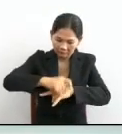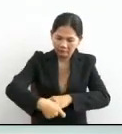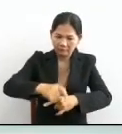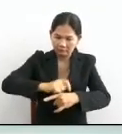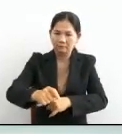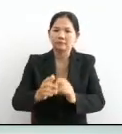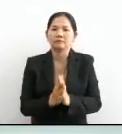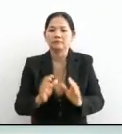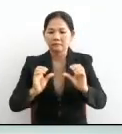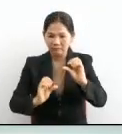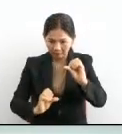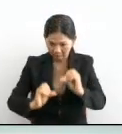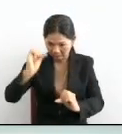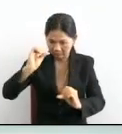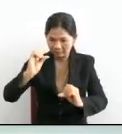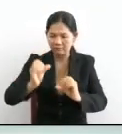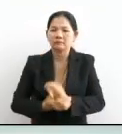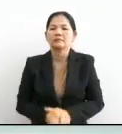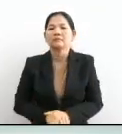lớp pin ní